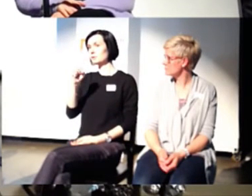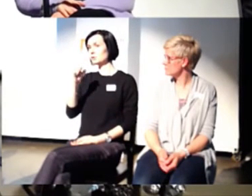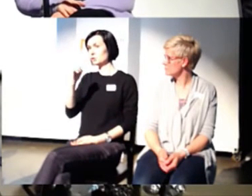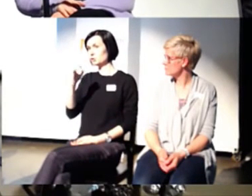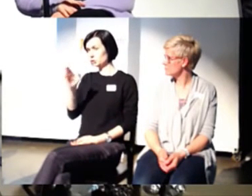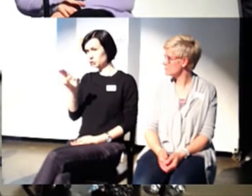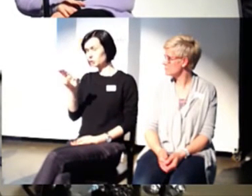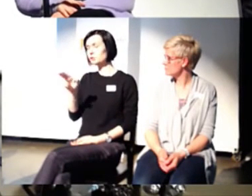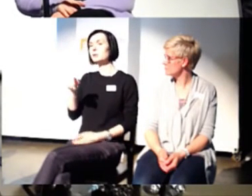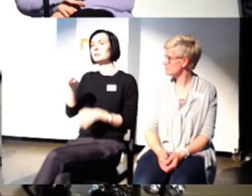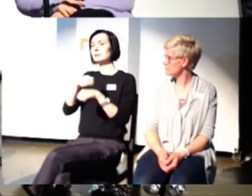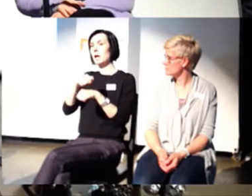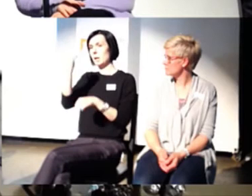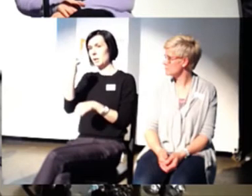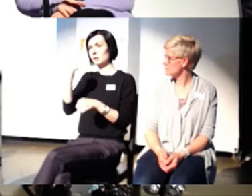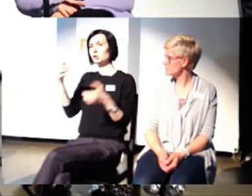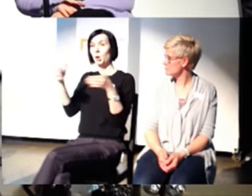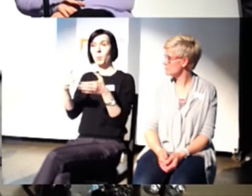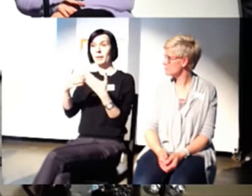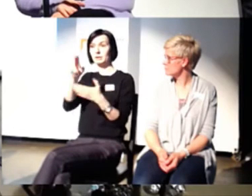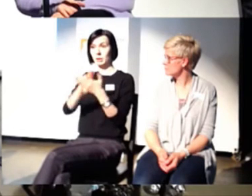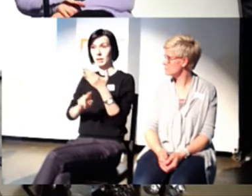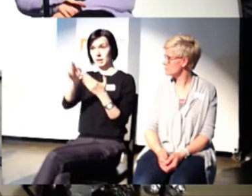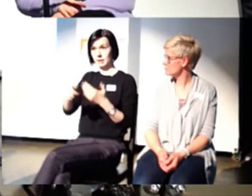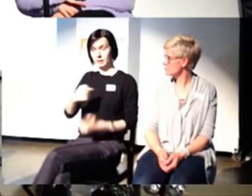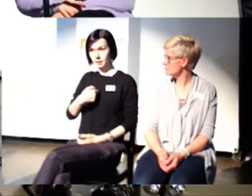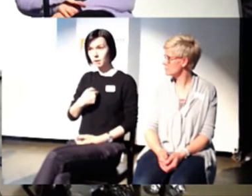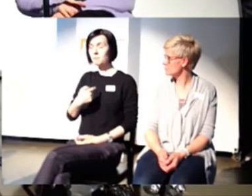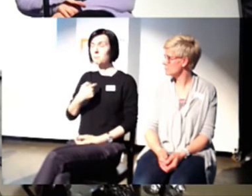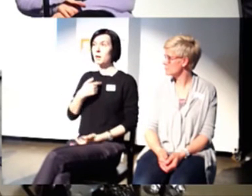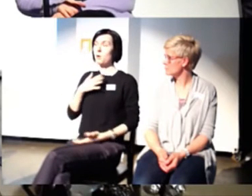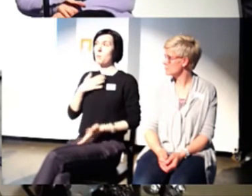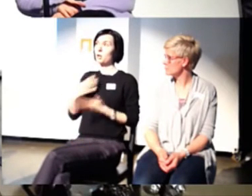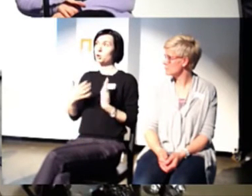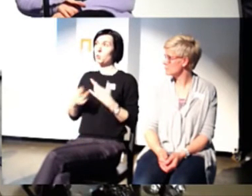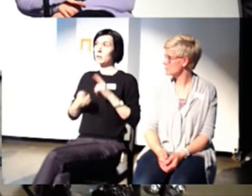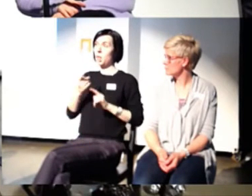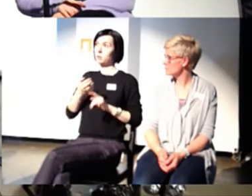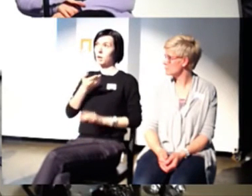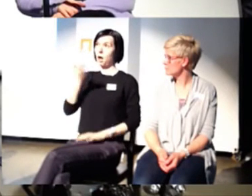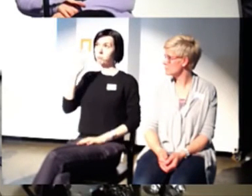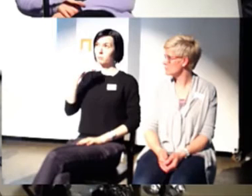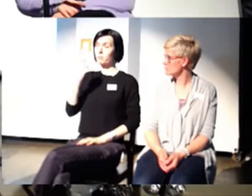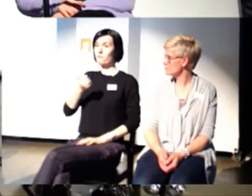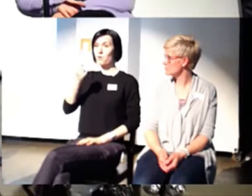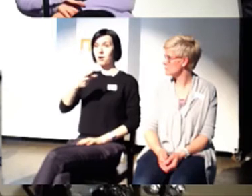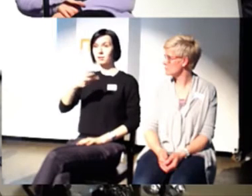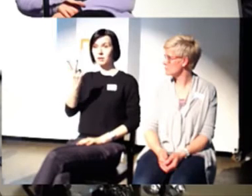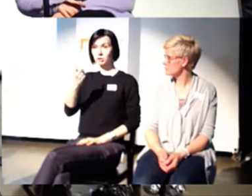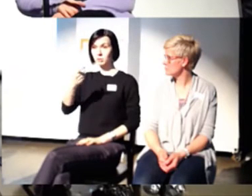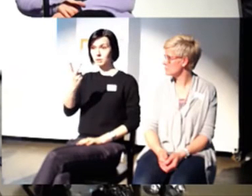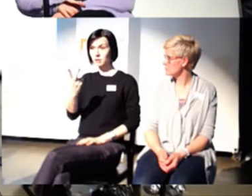kartanossa yhteisötaiteilijana. Olen siellä alkanut työtä vuonna 2012